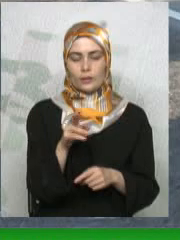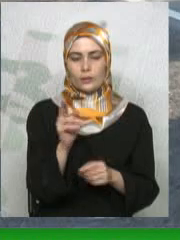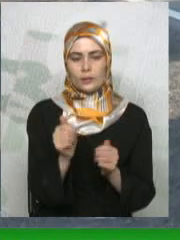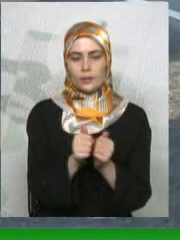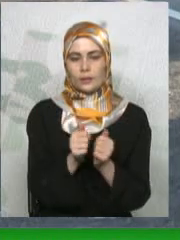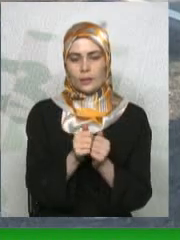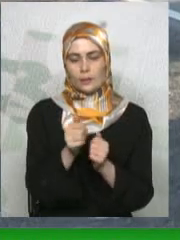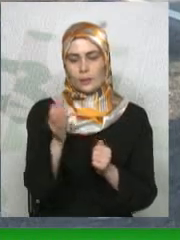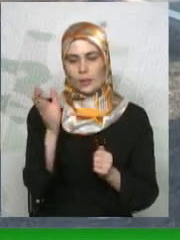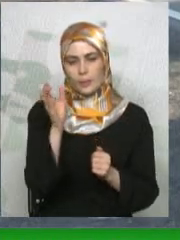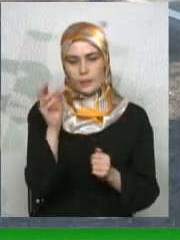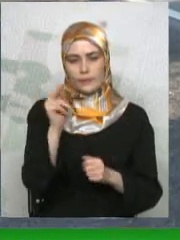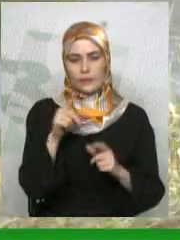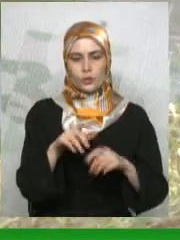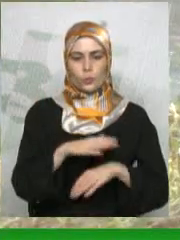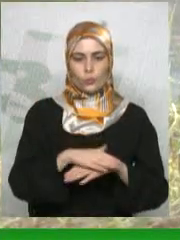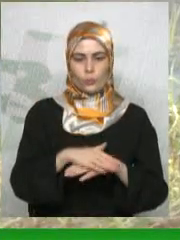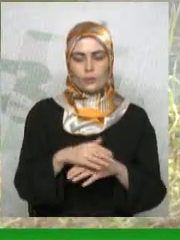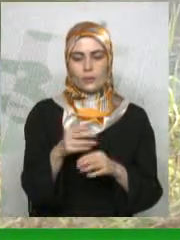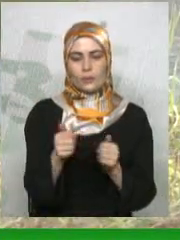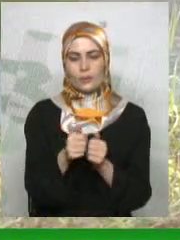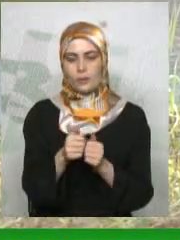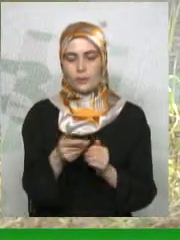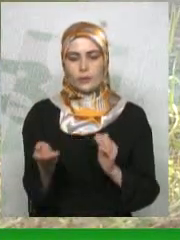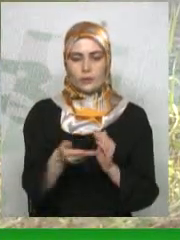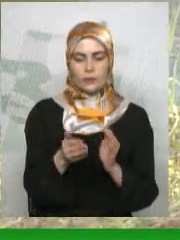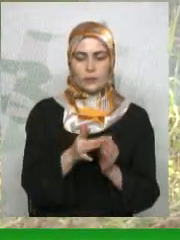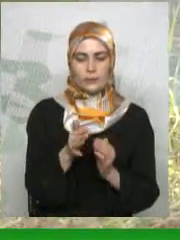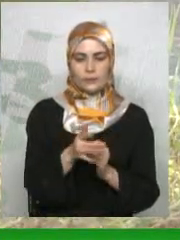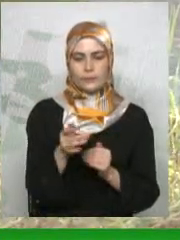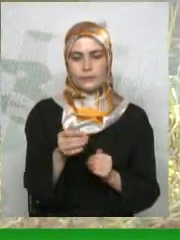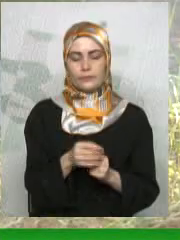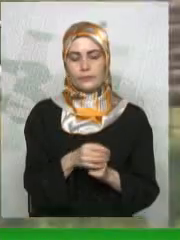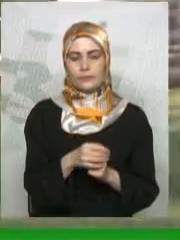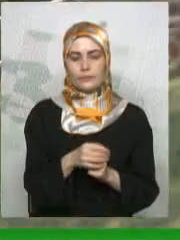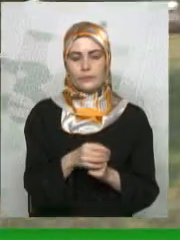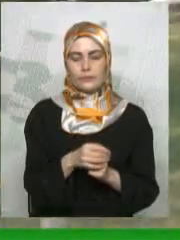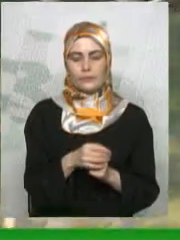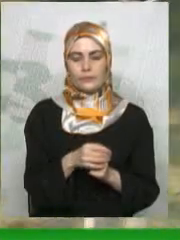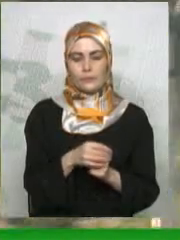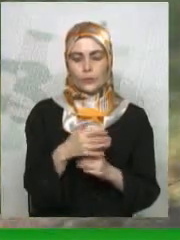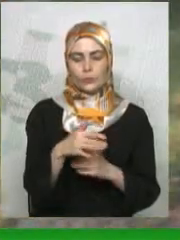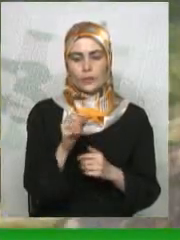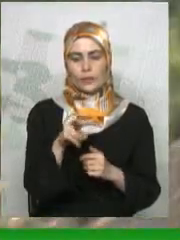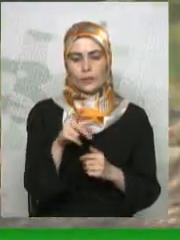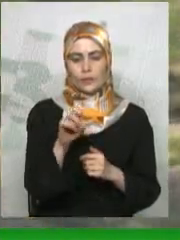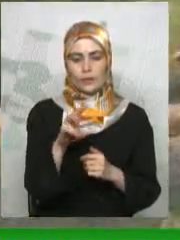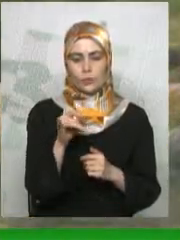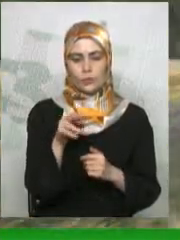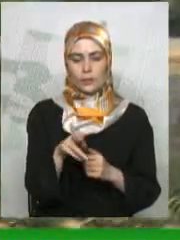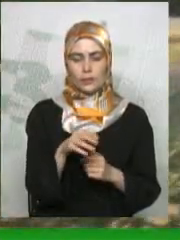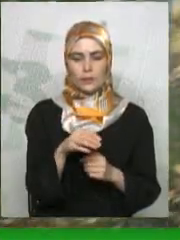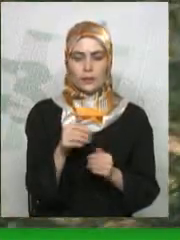к образовательным учреждениям. Устраняют карантинное растение по улице Алханчурская. Справа и слева вдоль